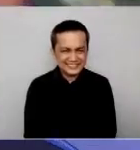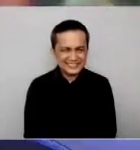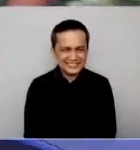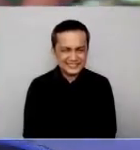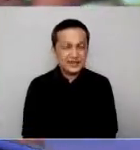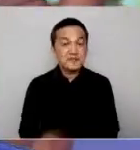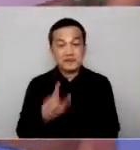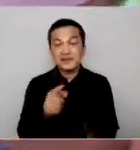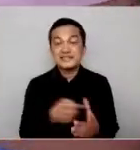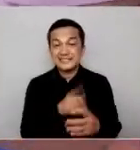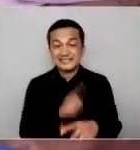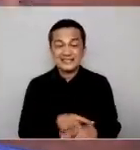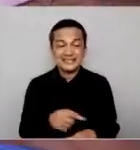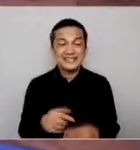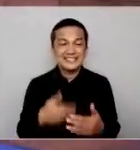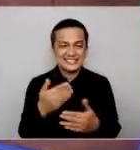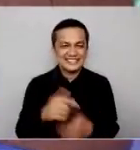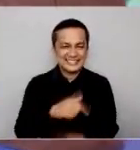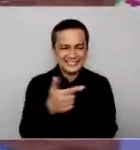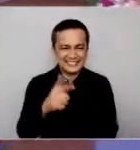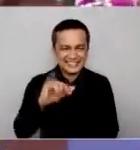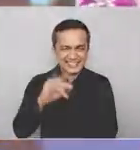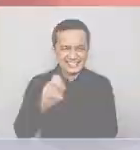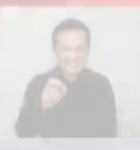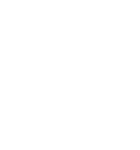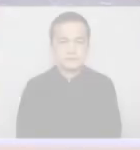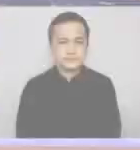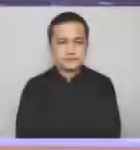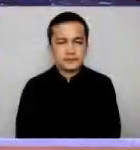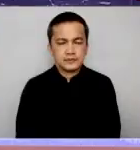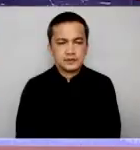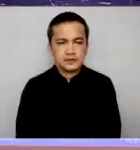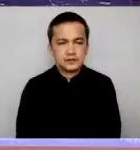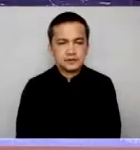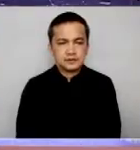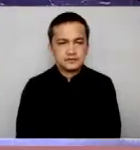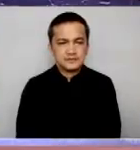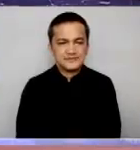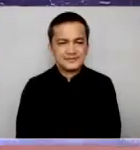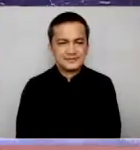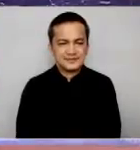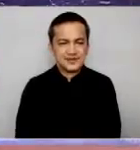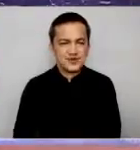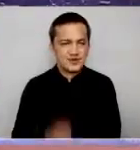si Jester naman. Yo! Deko tayo!